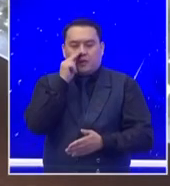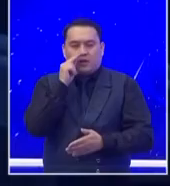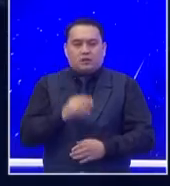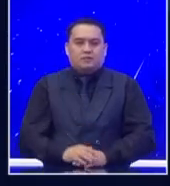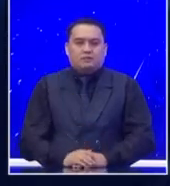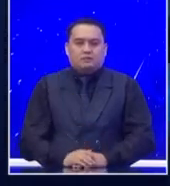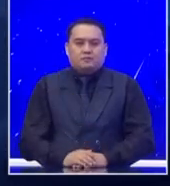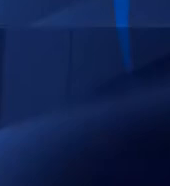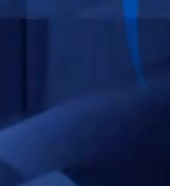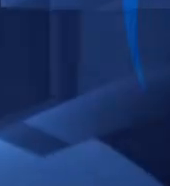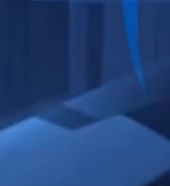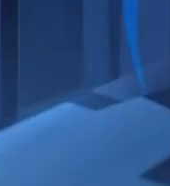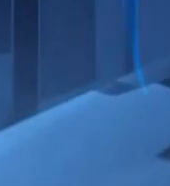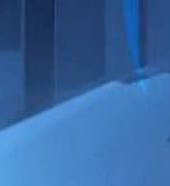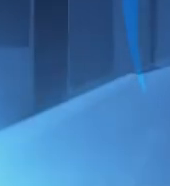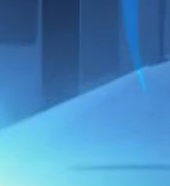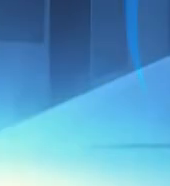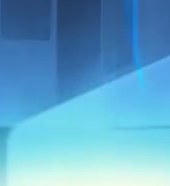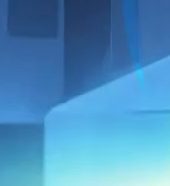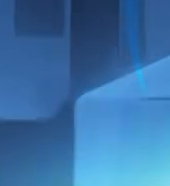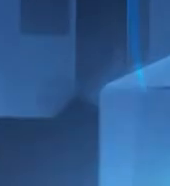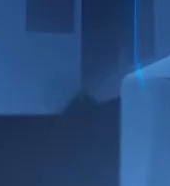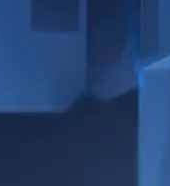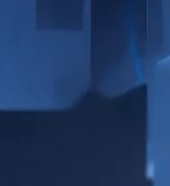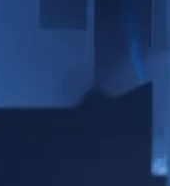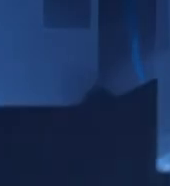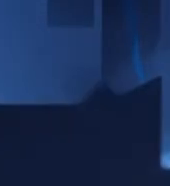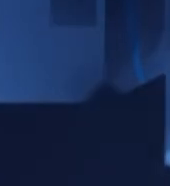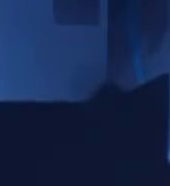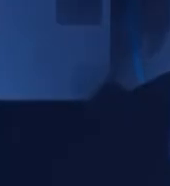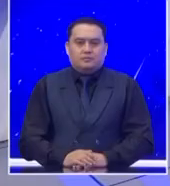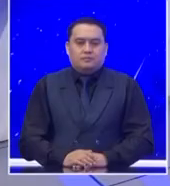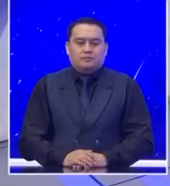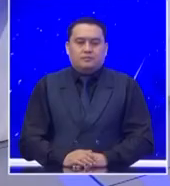марта. Алексей Цоя, Блэк Утыкбай, телеканал ЖТСУ, Таудакурган.